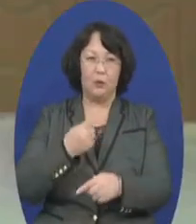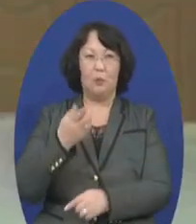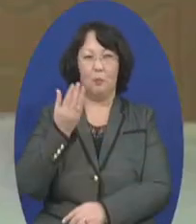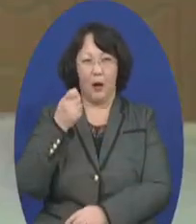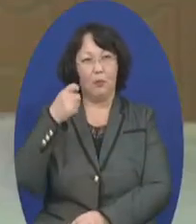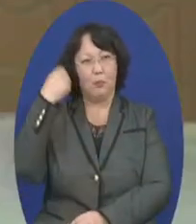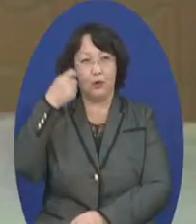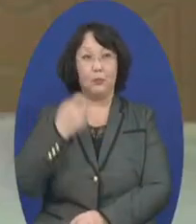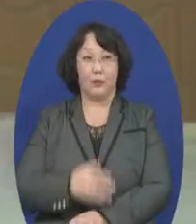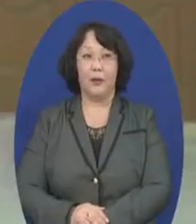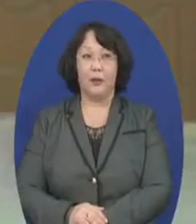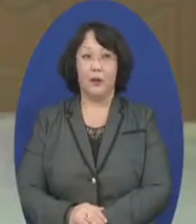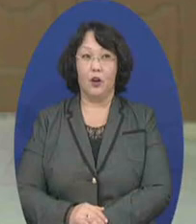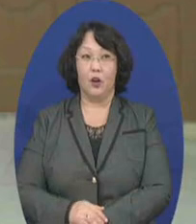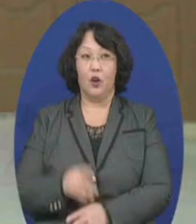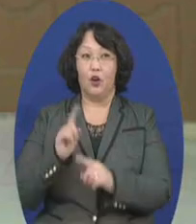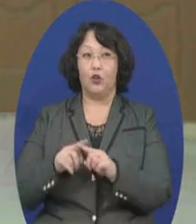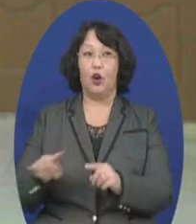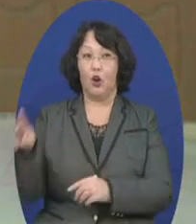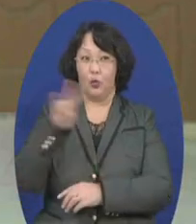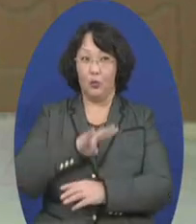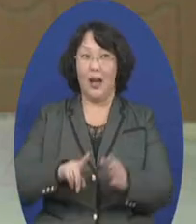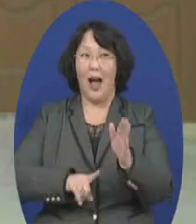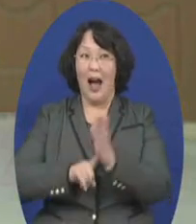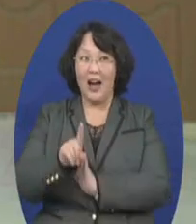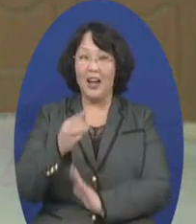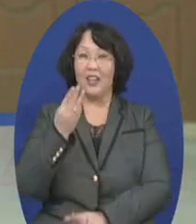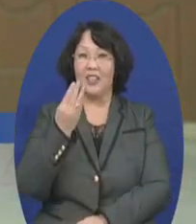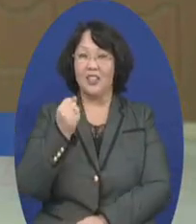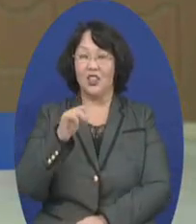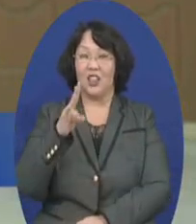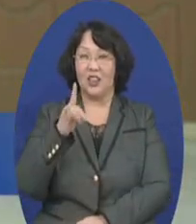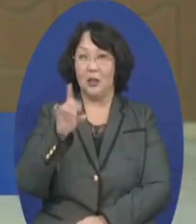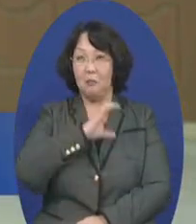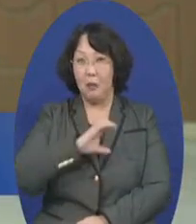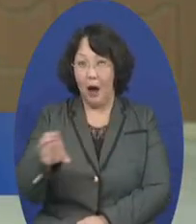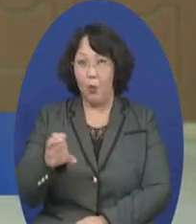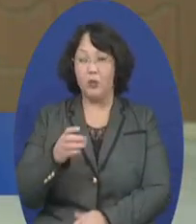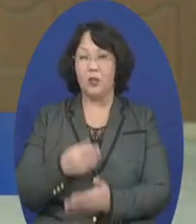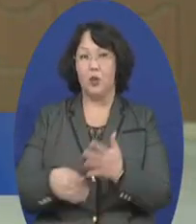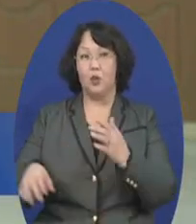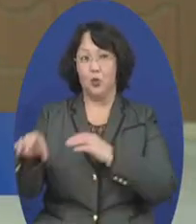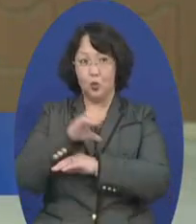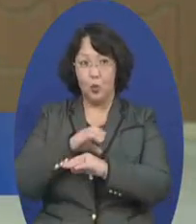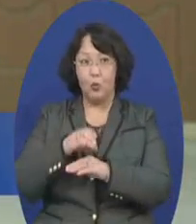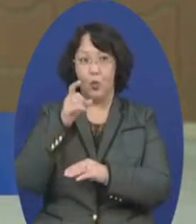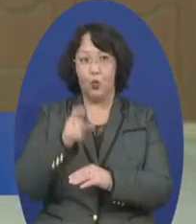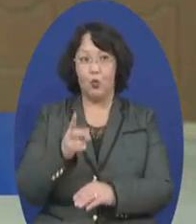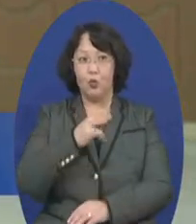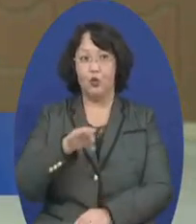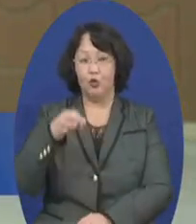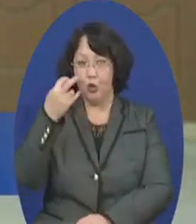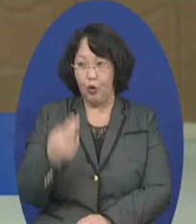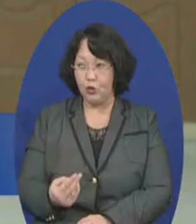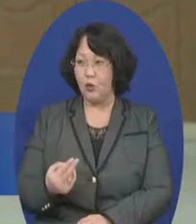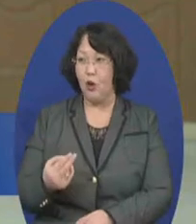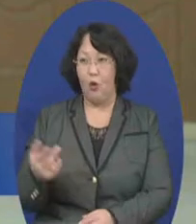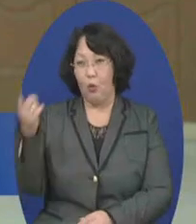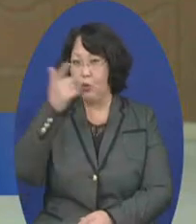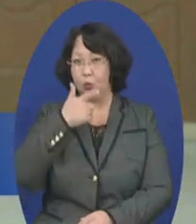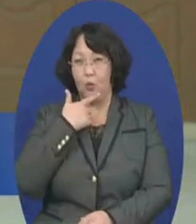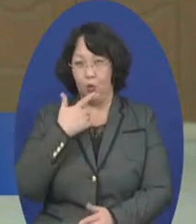байла. Орон нутгийн анхан шатны төр байгууллагуудад одоо сумын зарим нэг хүний нөөцүүд бүрдэхгүй байх